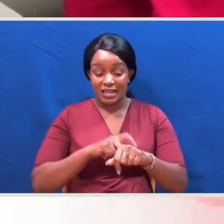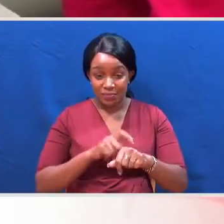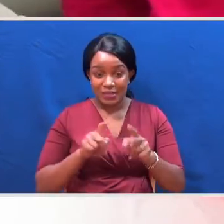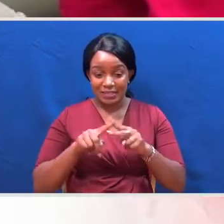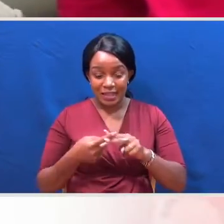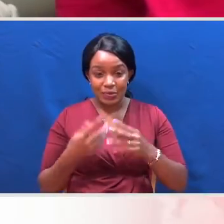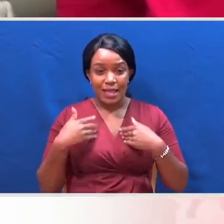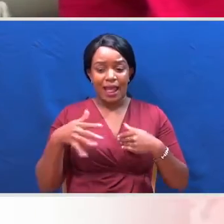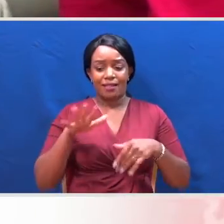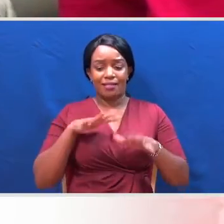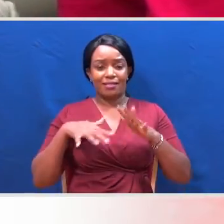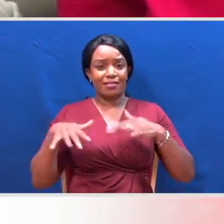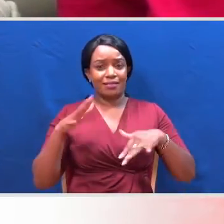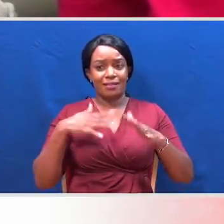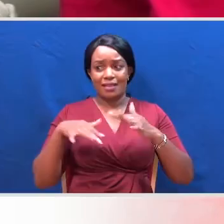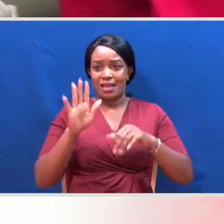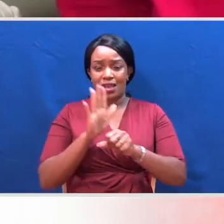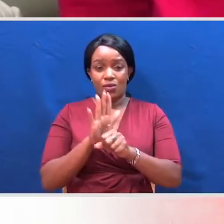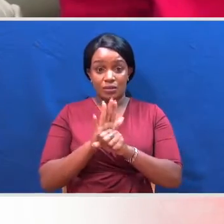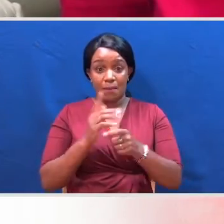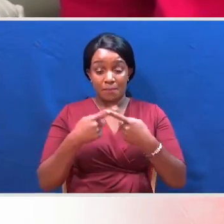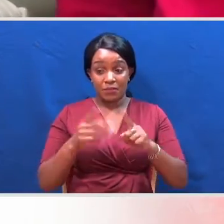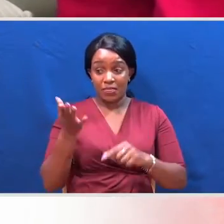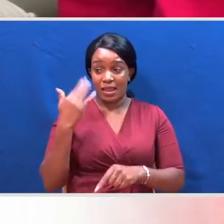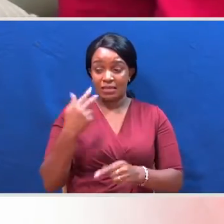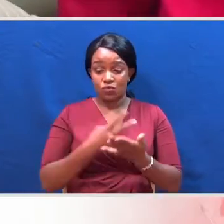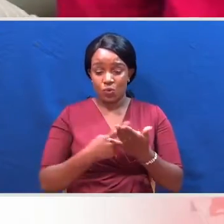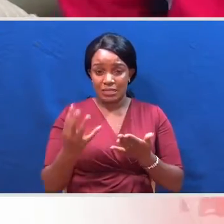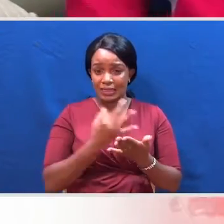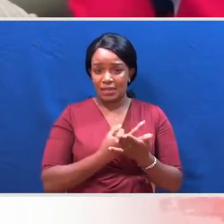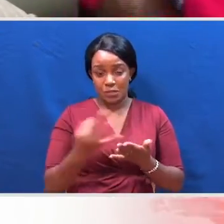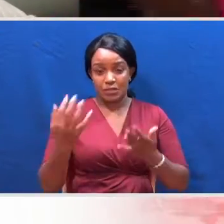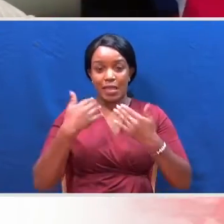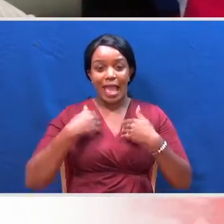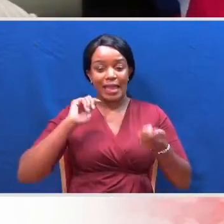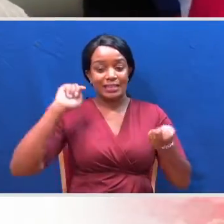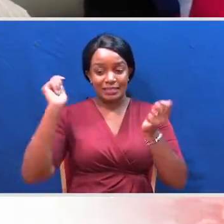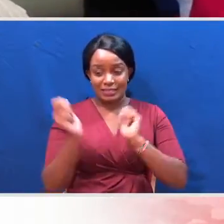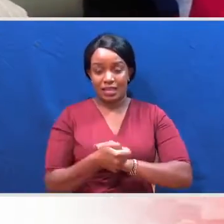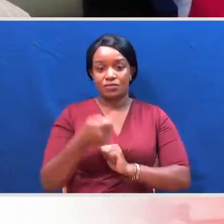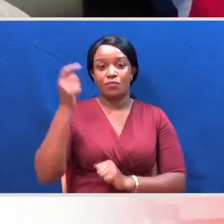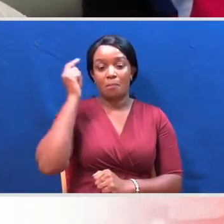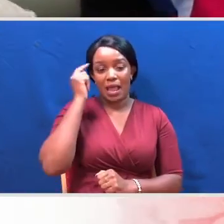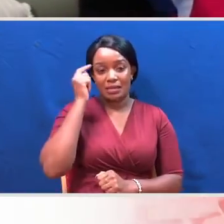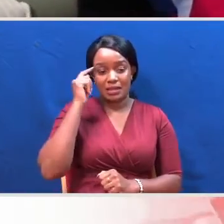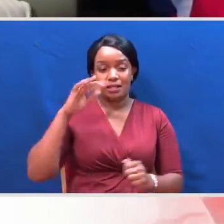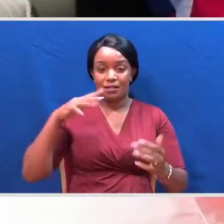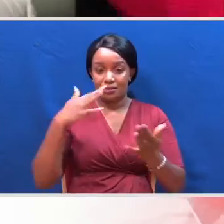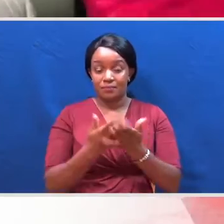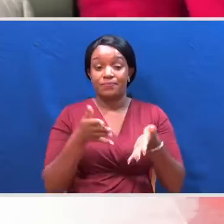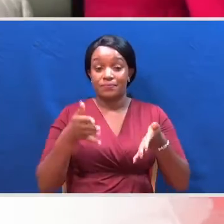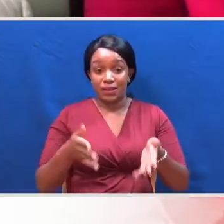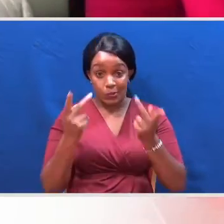kubwa sana. Katika wiki mbili tatu ambazo zimepita, kumekuwa na mbadiliko wa mawazo ambao kufikia sasa